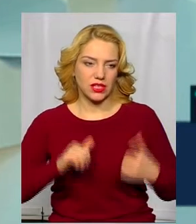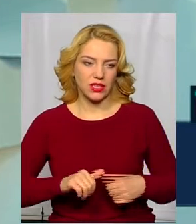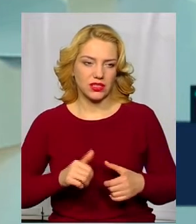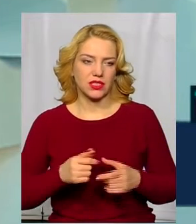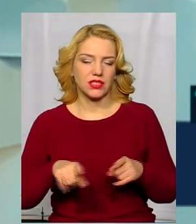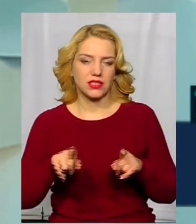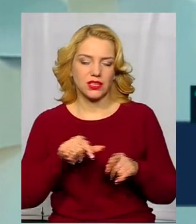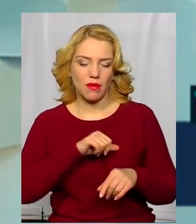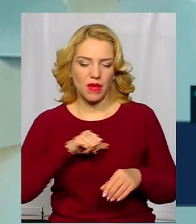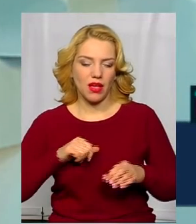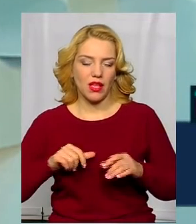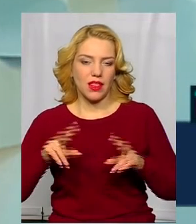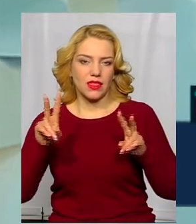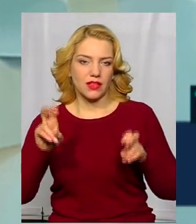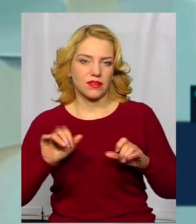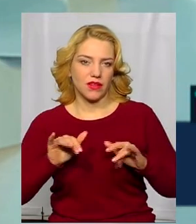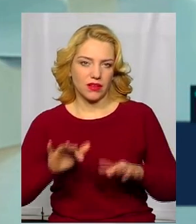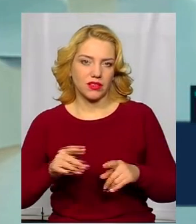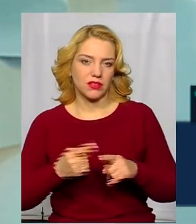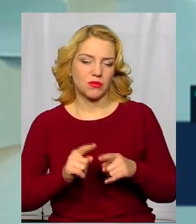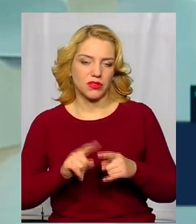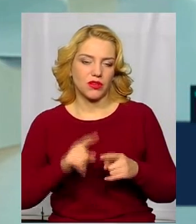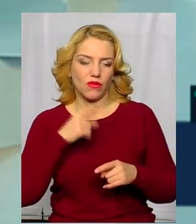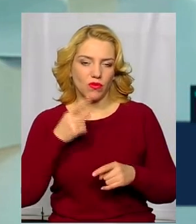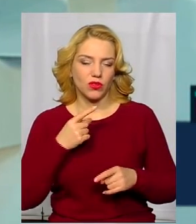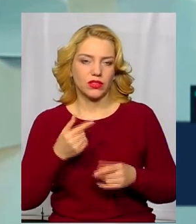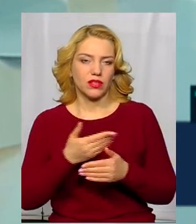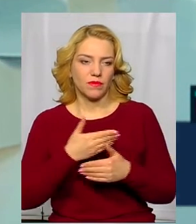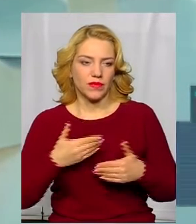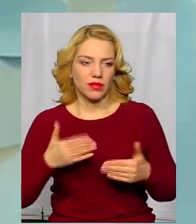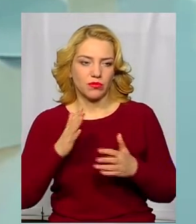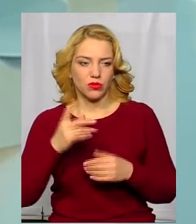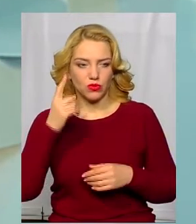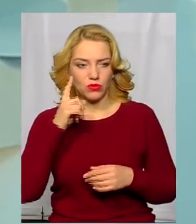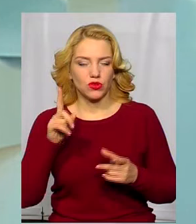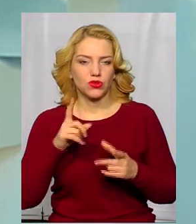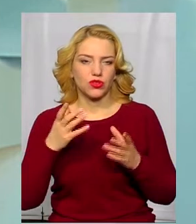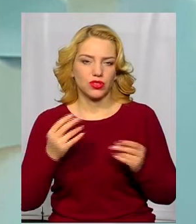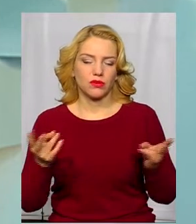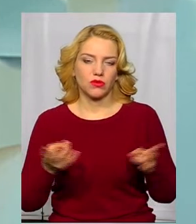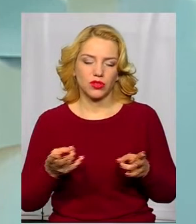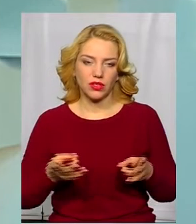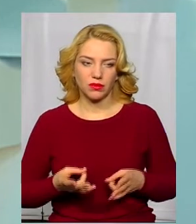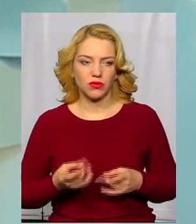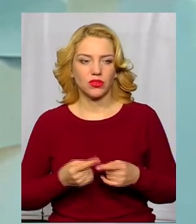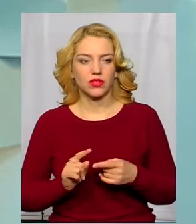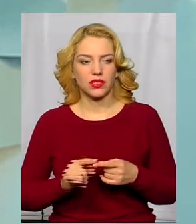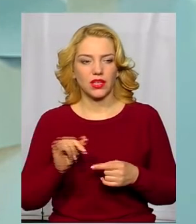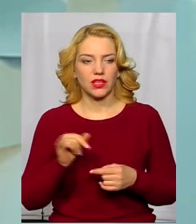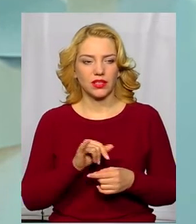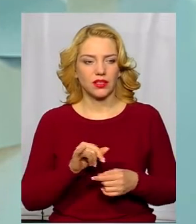назва акції про це говорить. Звичайно, ми завжди будемо думати, що нам ще потрібно. Це